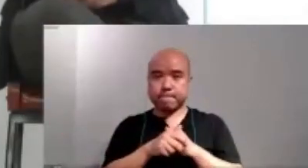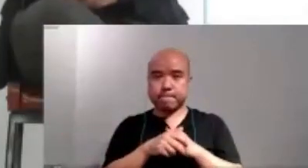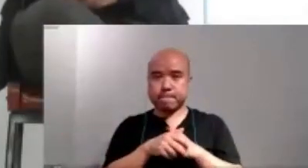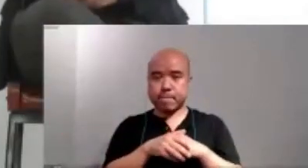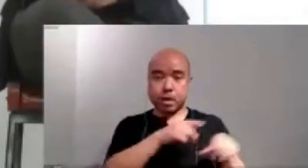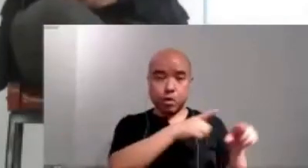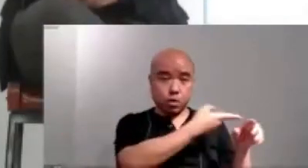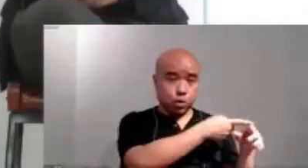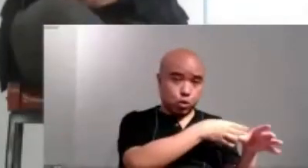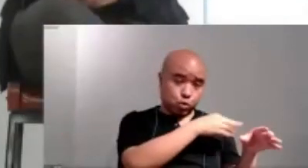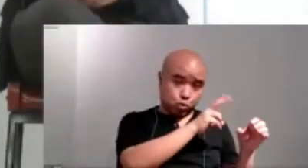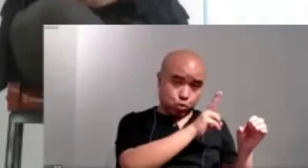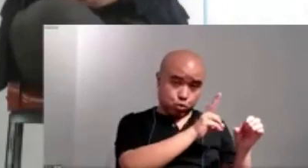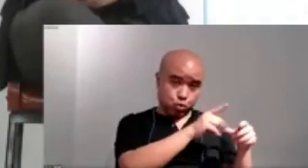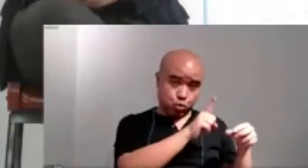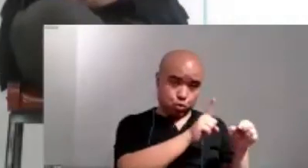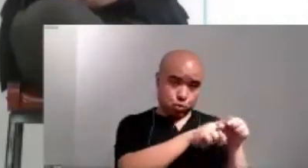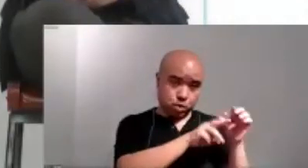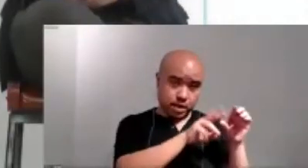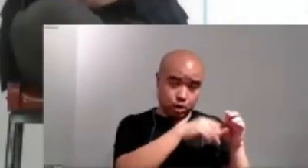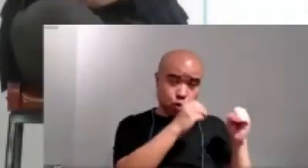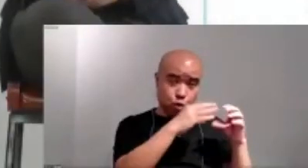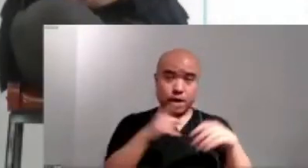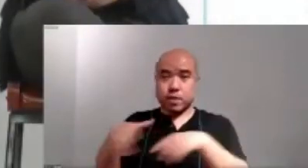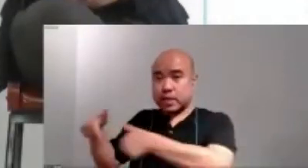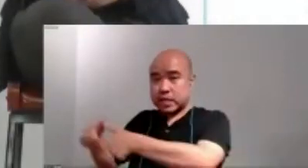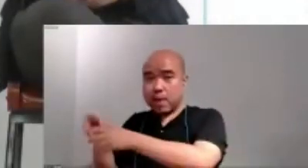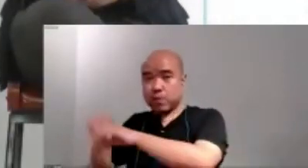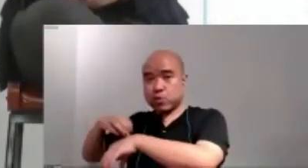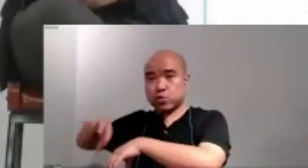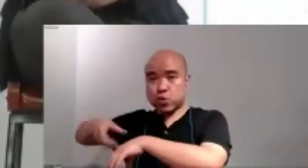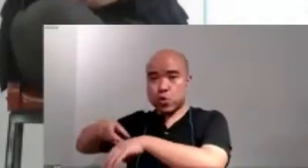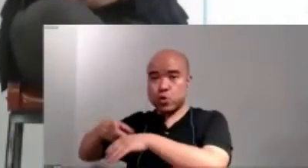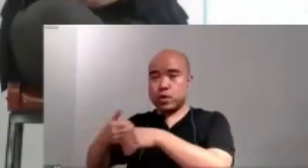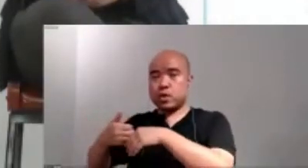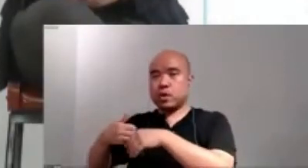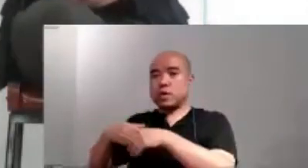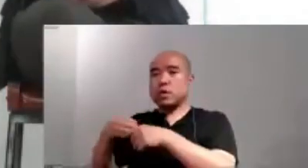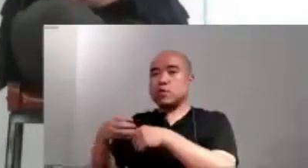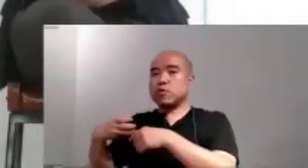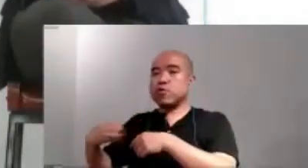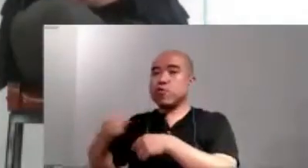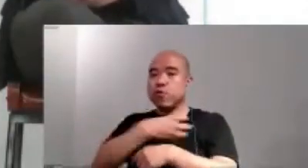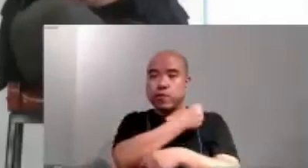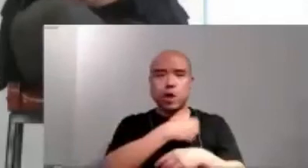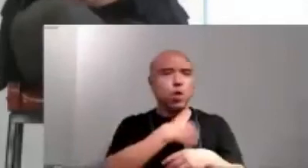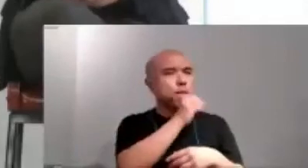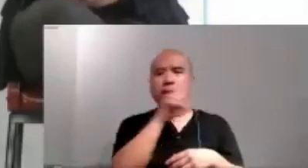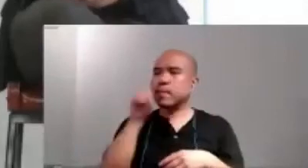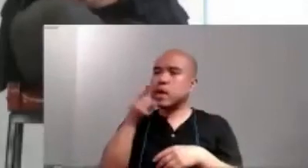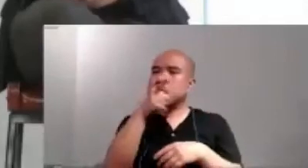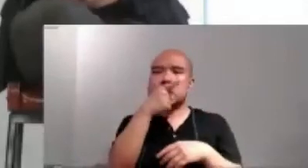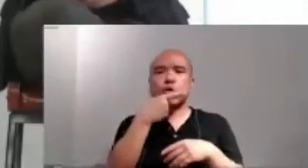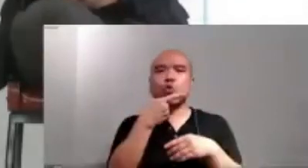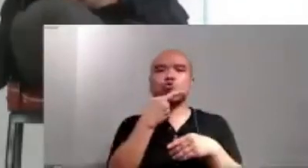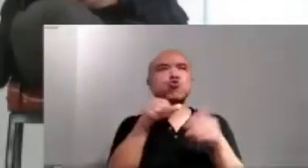南区地区论坛的主席。我想请你们两位和我们分享一下这三日你最深的体验是什么。